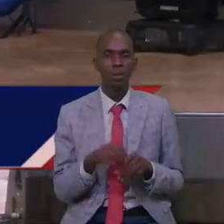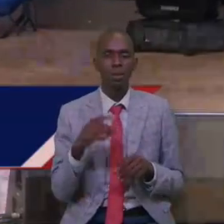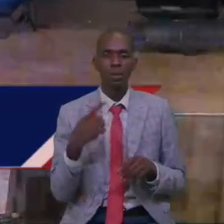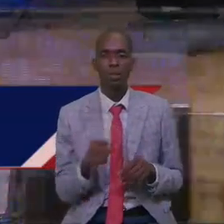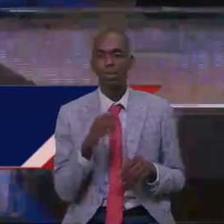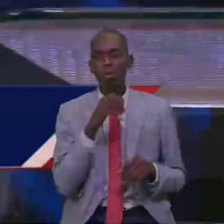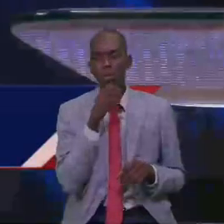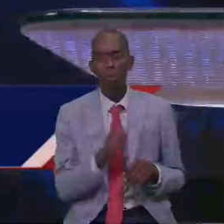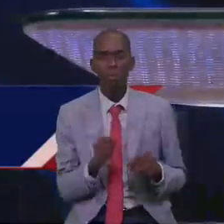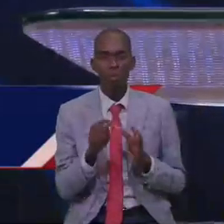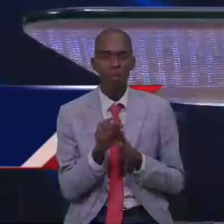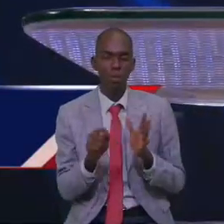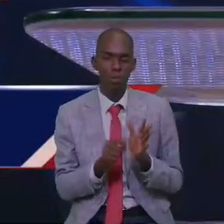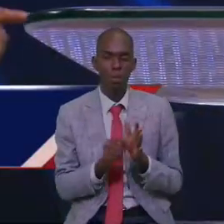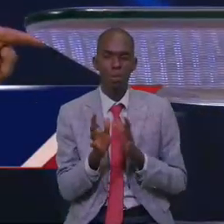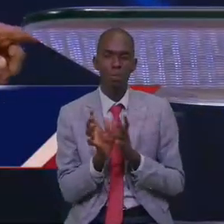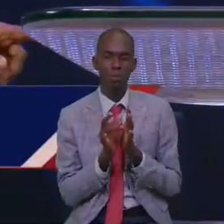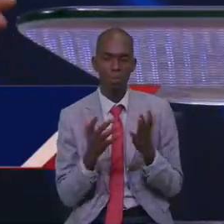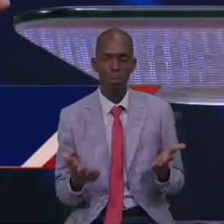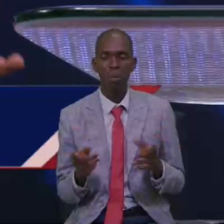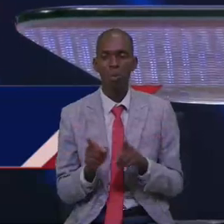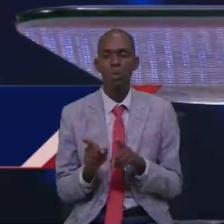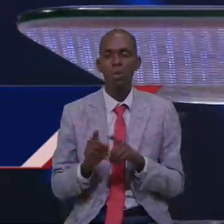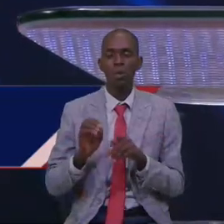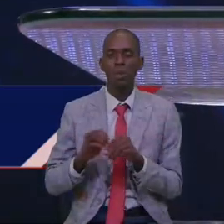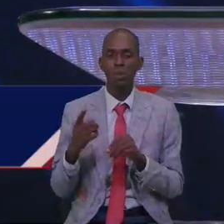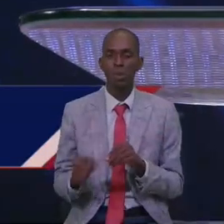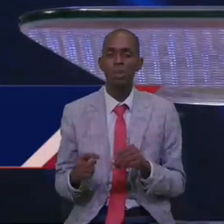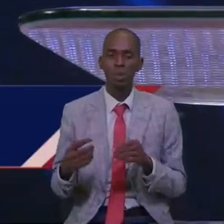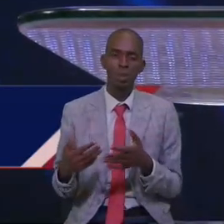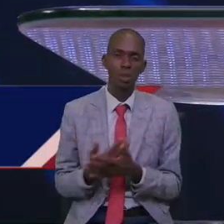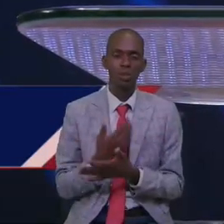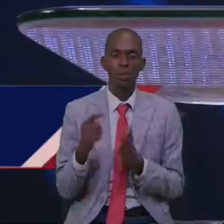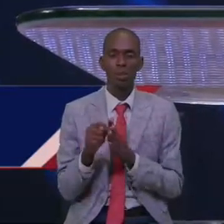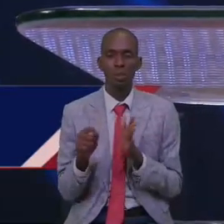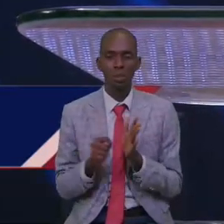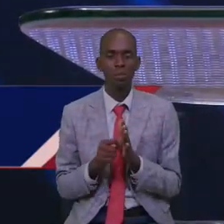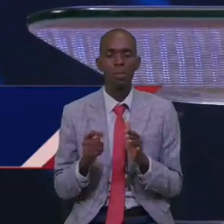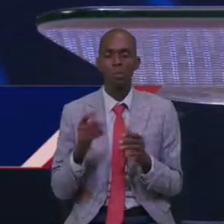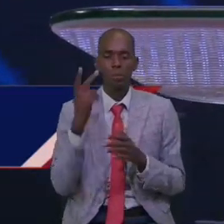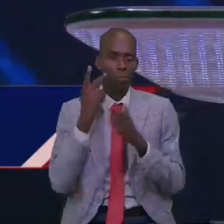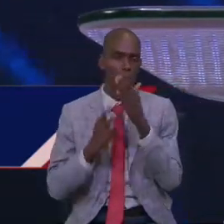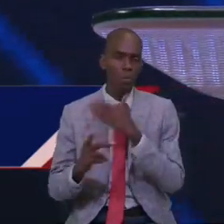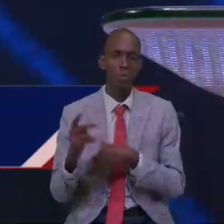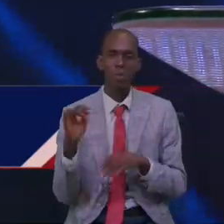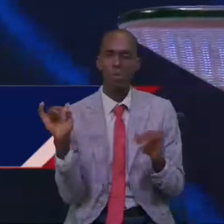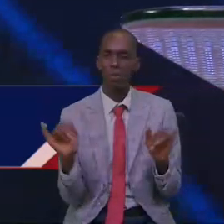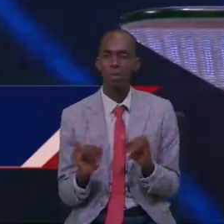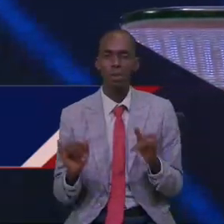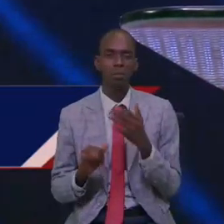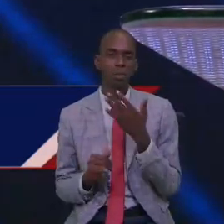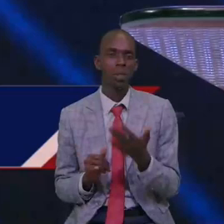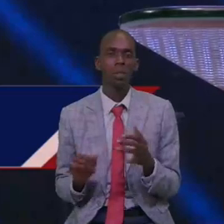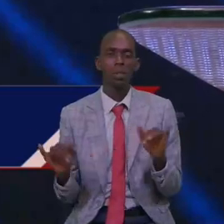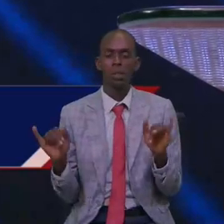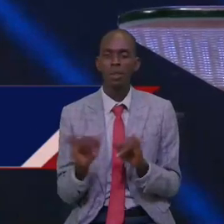dans l'écriture de l'Ancien Testament, c'est dit maintenant ici dans le Nouveau Testament,